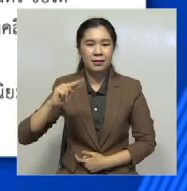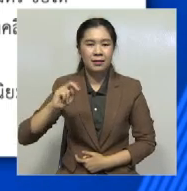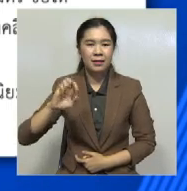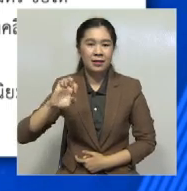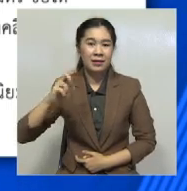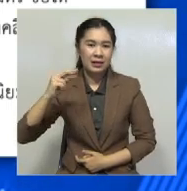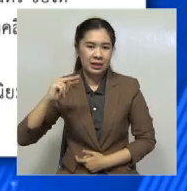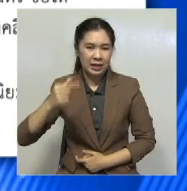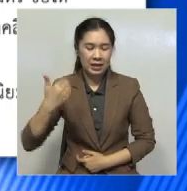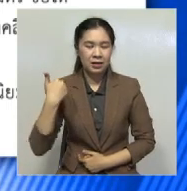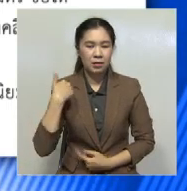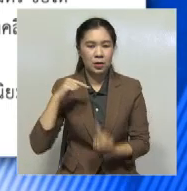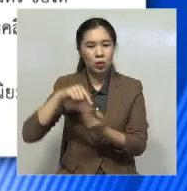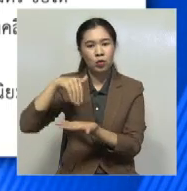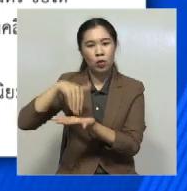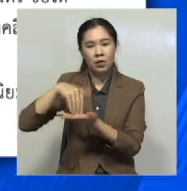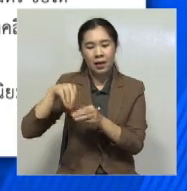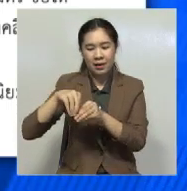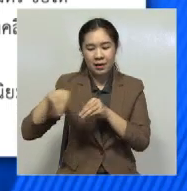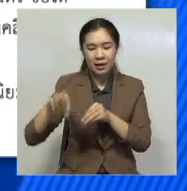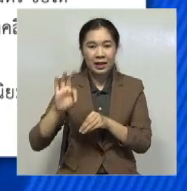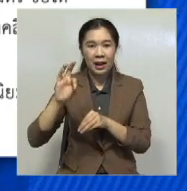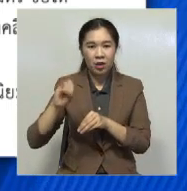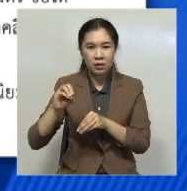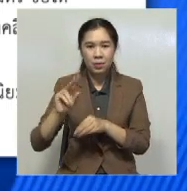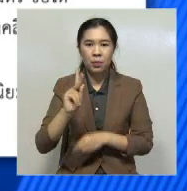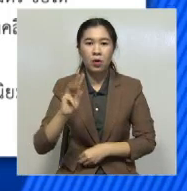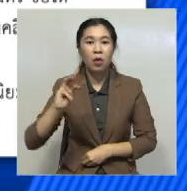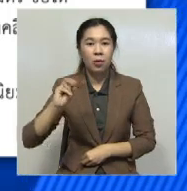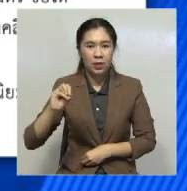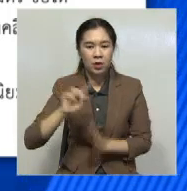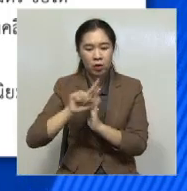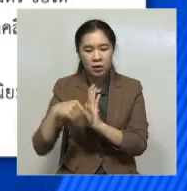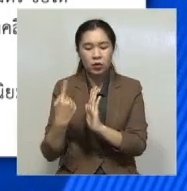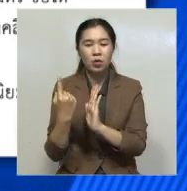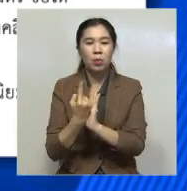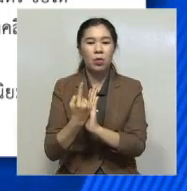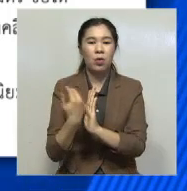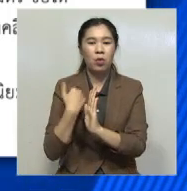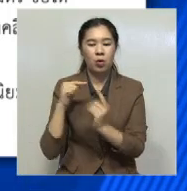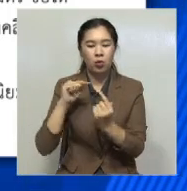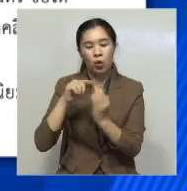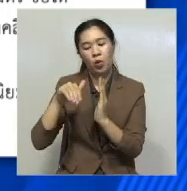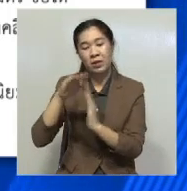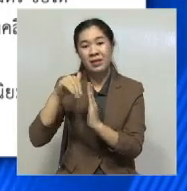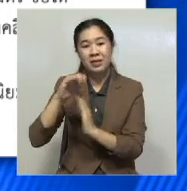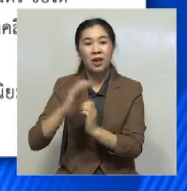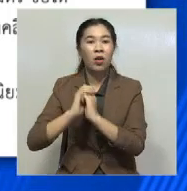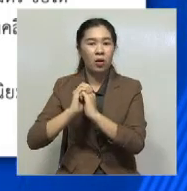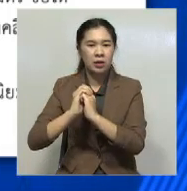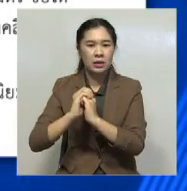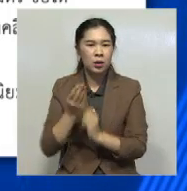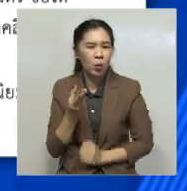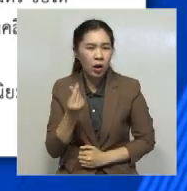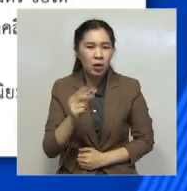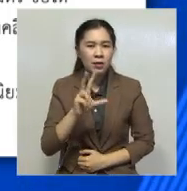ความเร็วลมสูงสุดใกล้ศูนย์กลางประมาณ90กิโลเมตรต่อชั่วโมงกำลังเคลื่อนตัวทางทิศตะวันตกค่อนไปทางเหนือเล็กน้อยค่ะด้วยความเร็วประมา